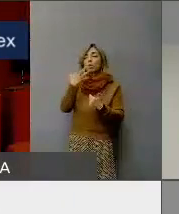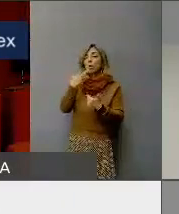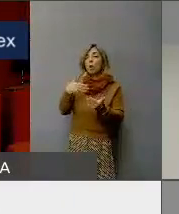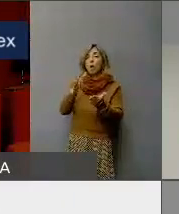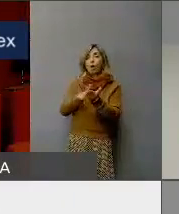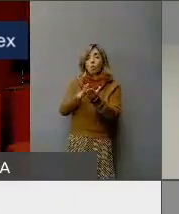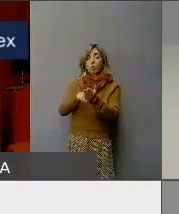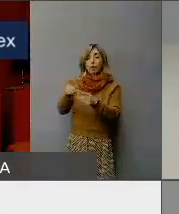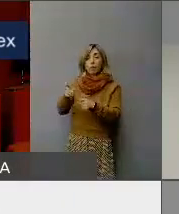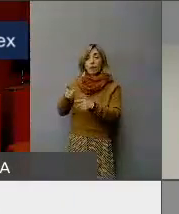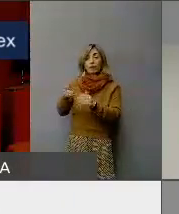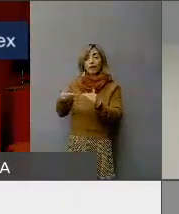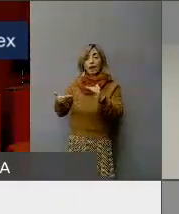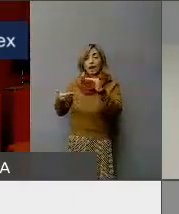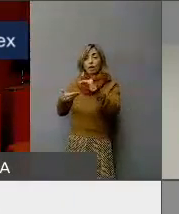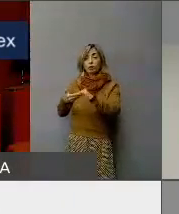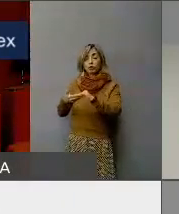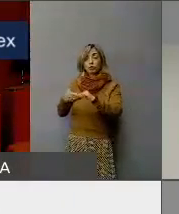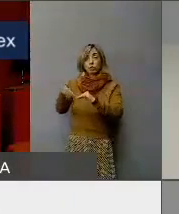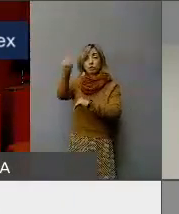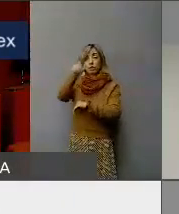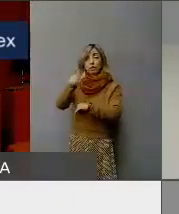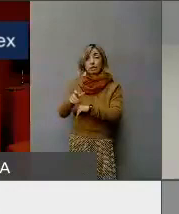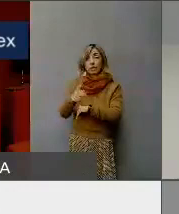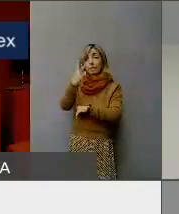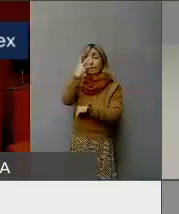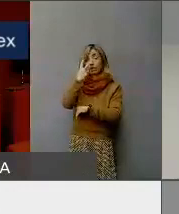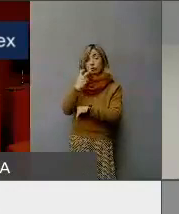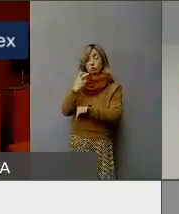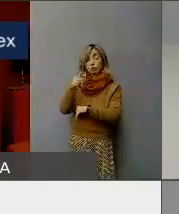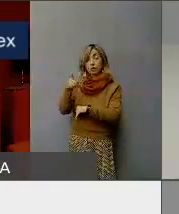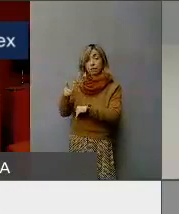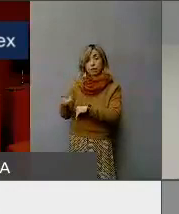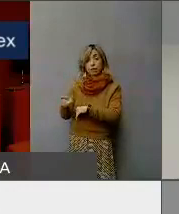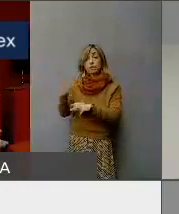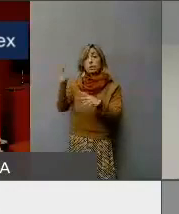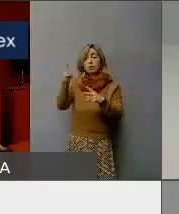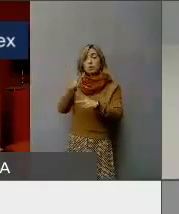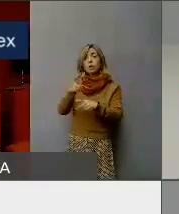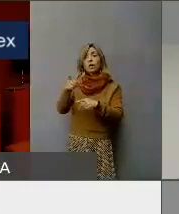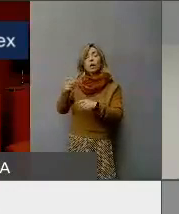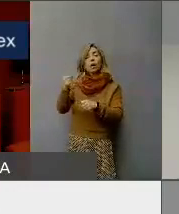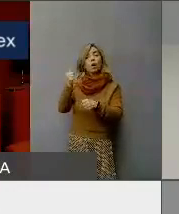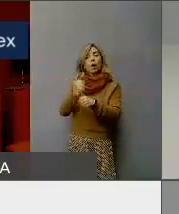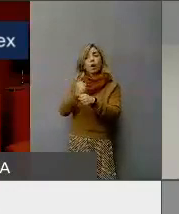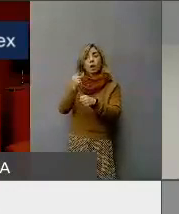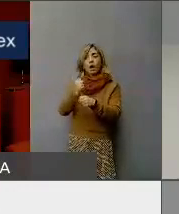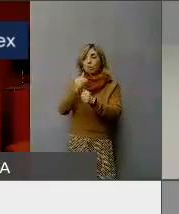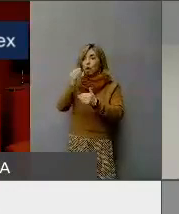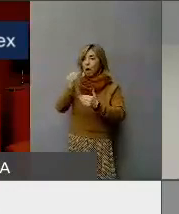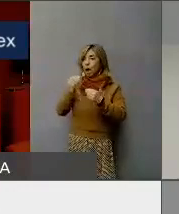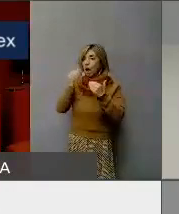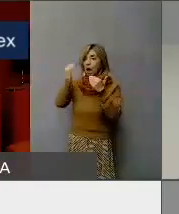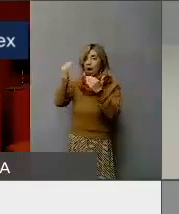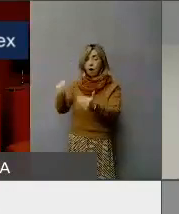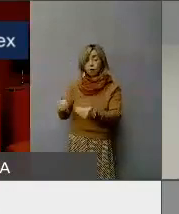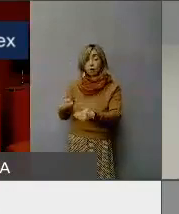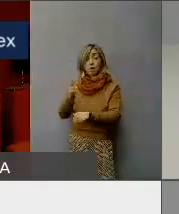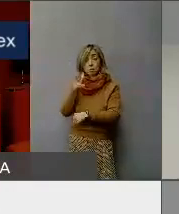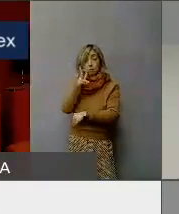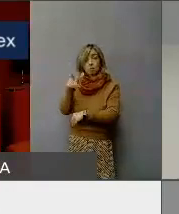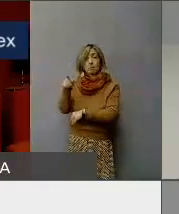italiana ciechi sta facendo un lavoro molto all'avanguardia sono